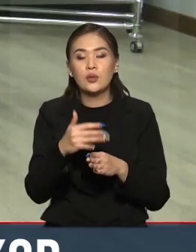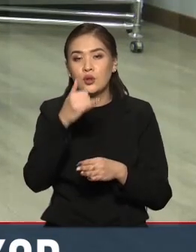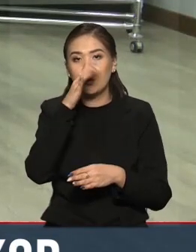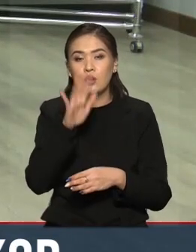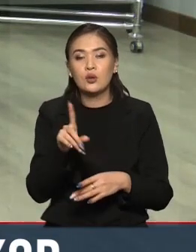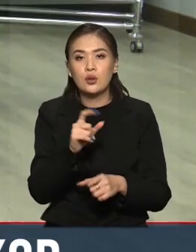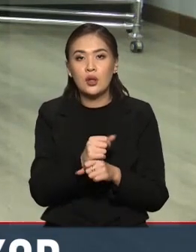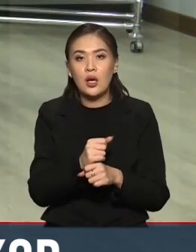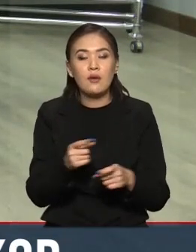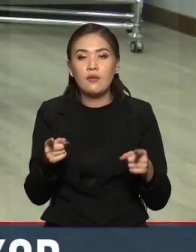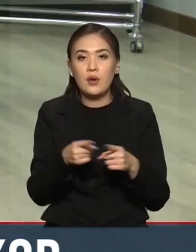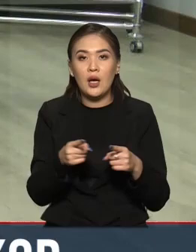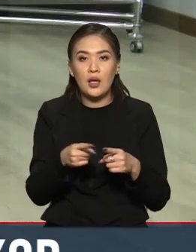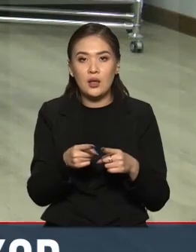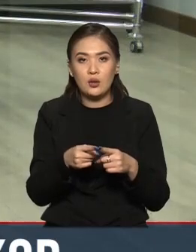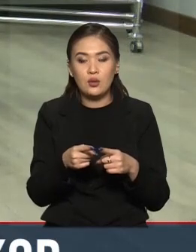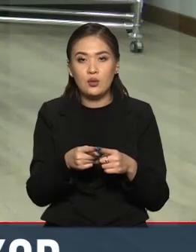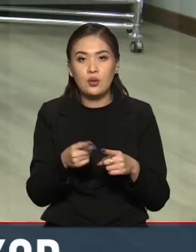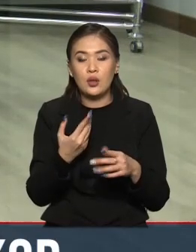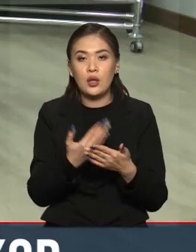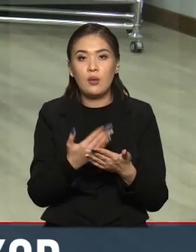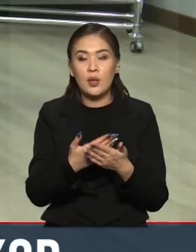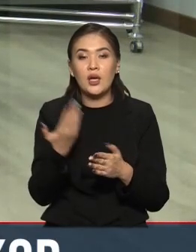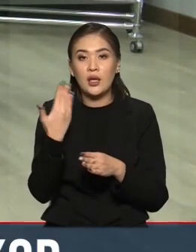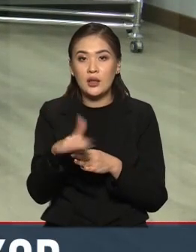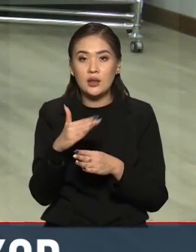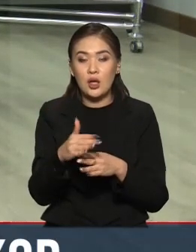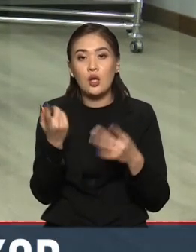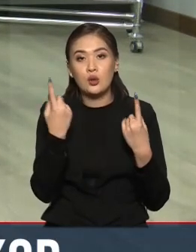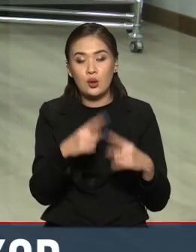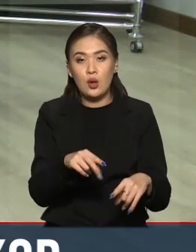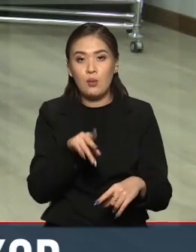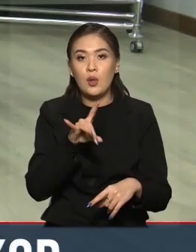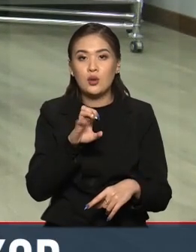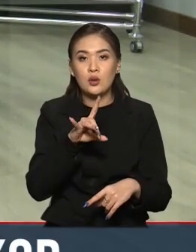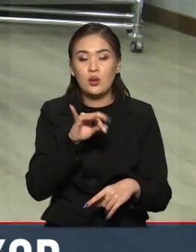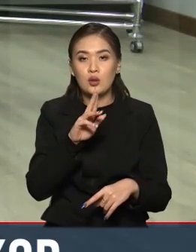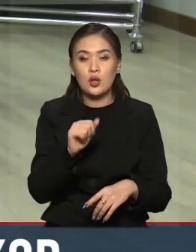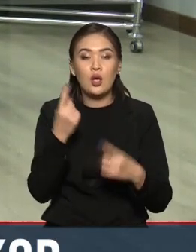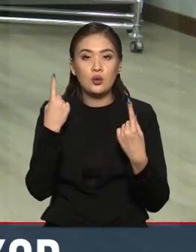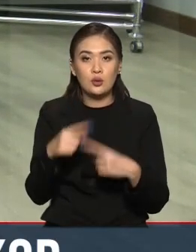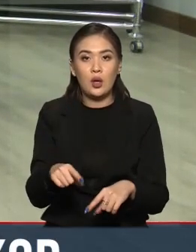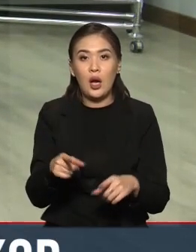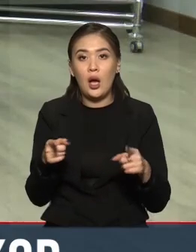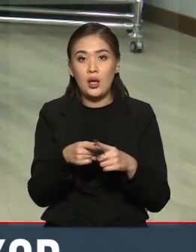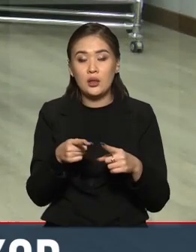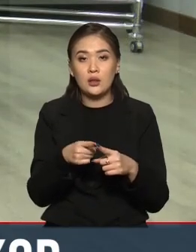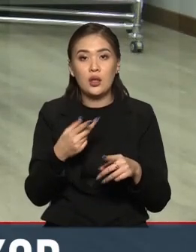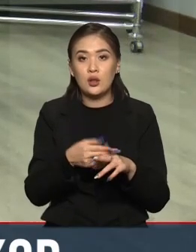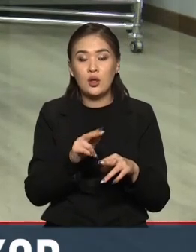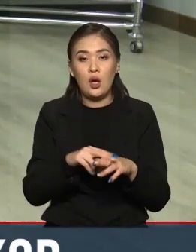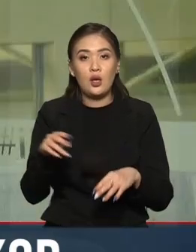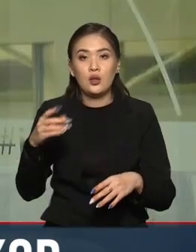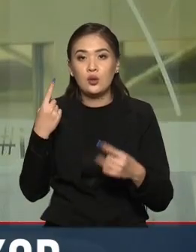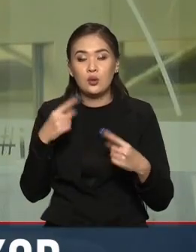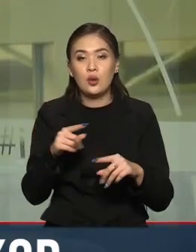Нет, в аренду. То есть кредит это одно, просроченный долг это одна, сумма другая, а аренда, она же там довольно подъемная.